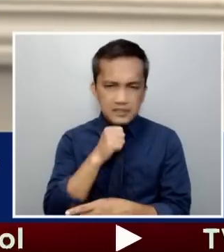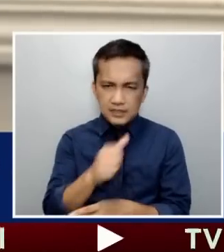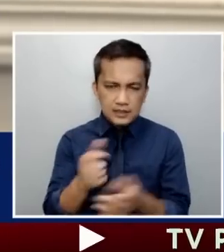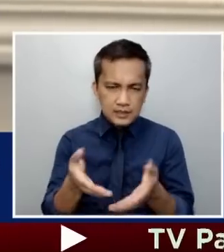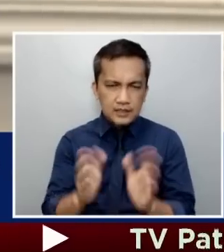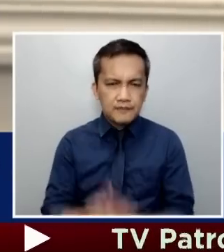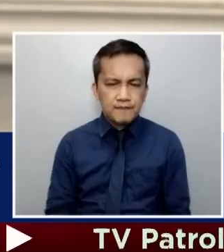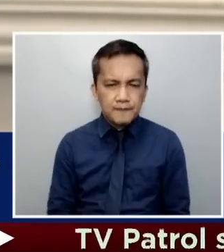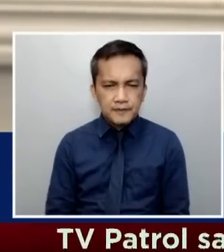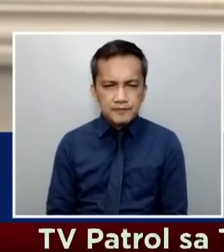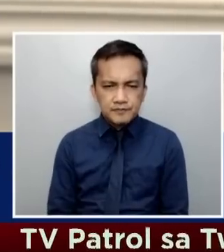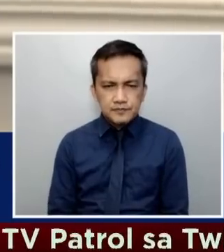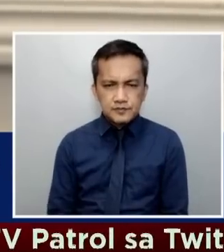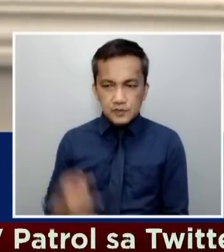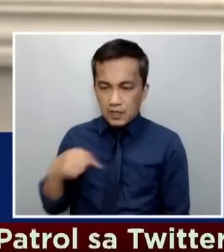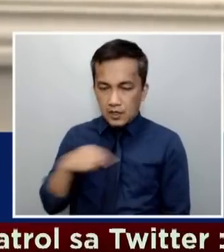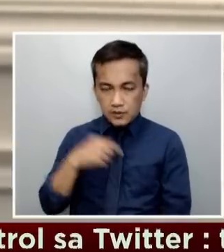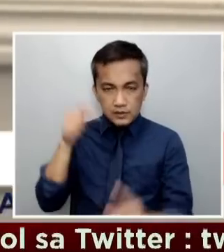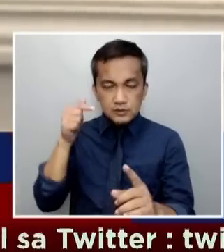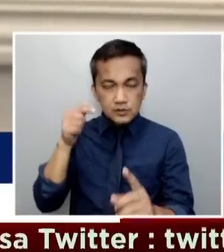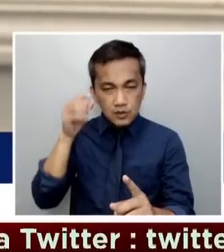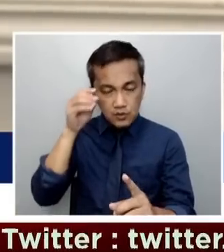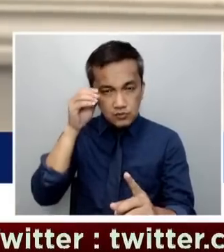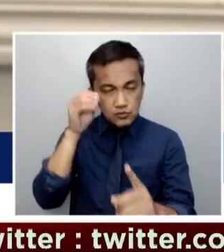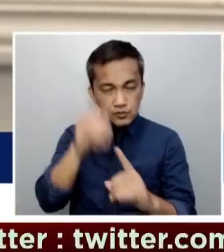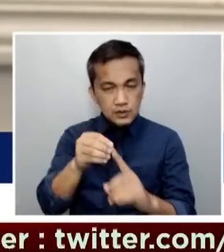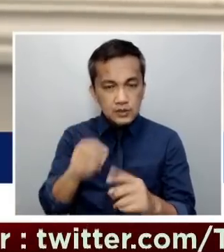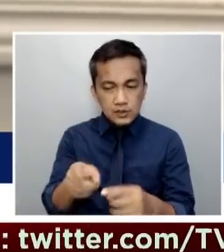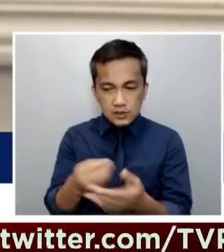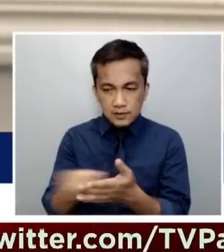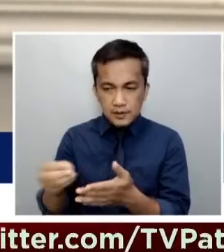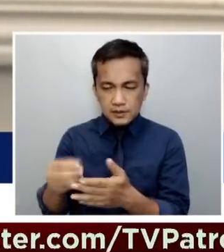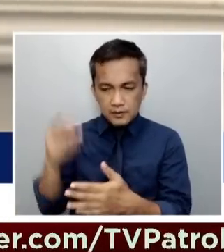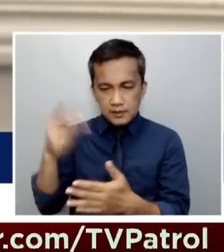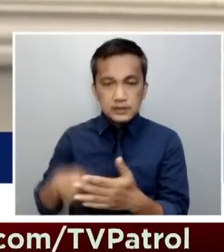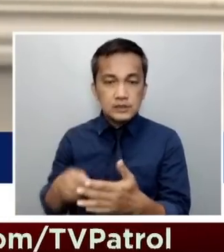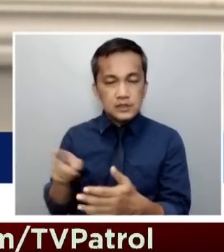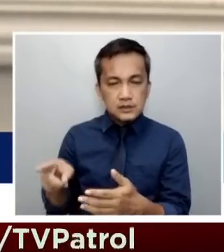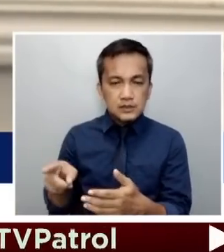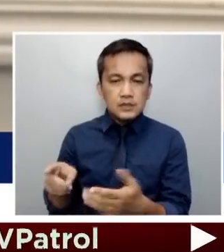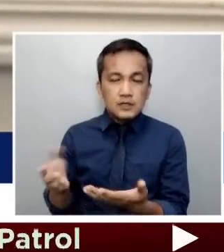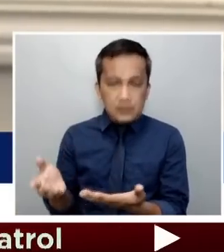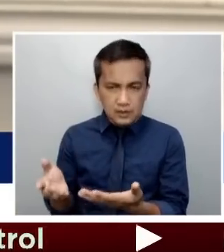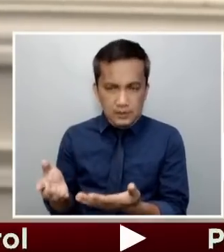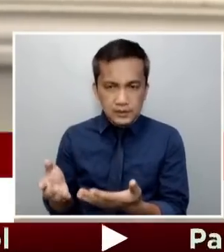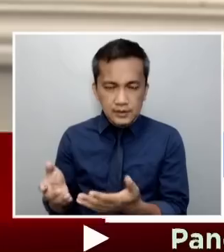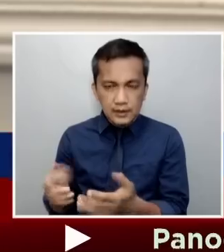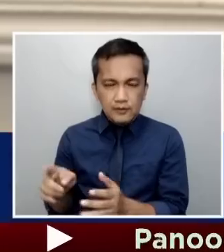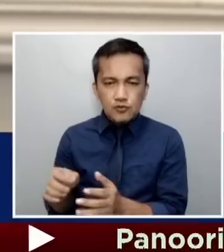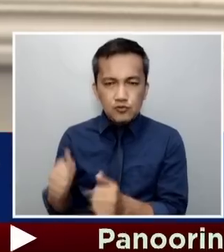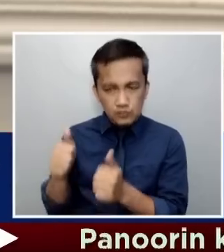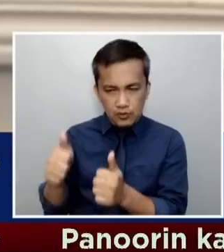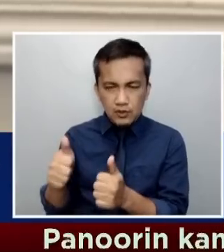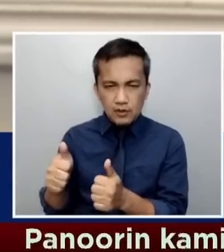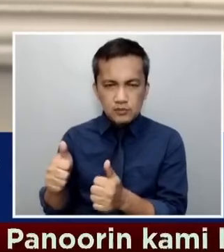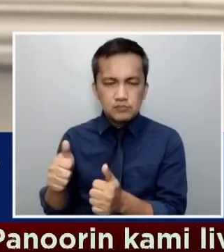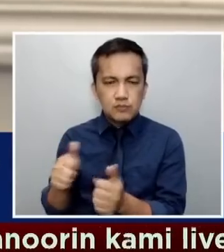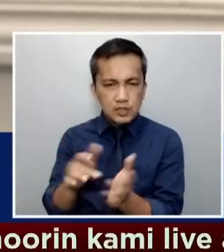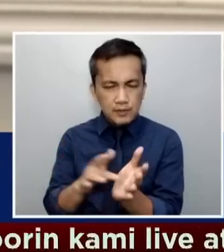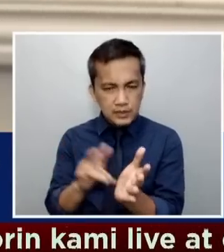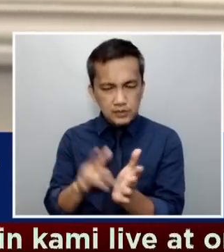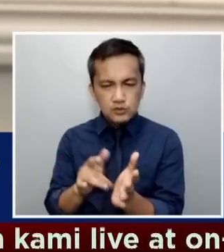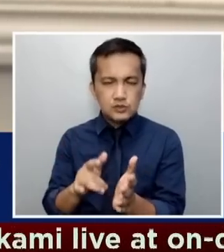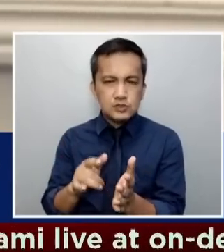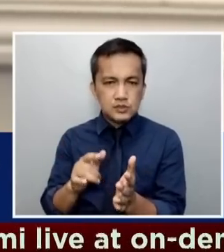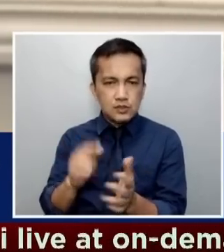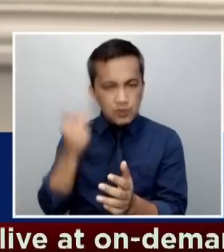po namin dito is to buy them at prices na talagang advantageous to the government at farm gate